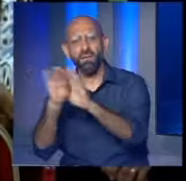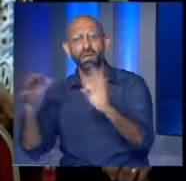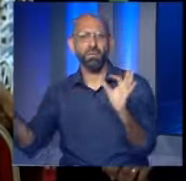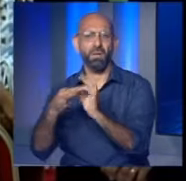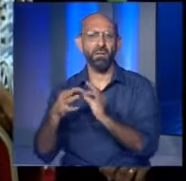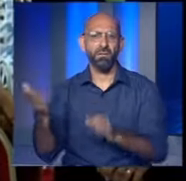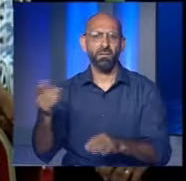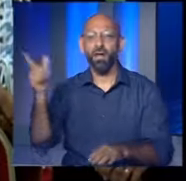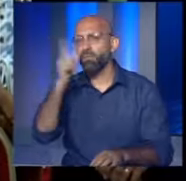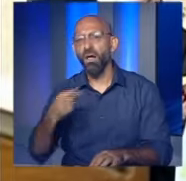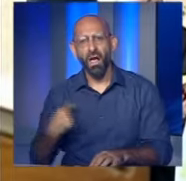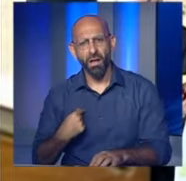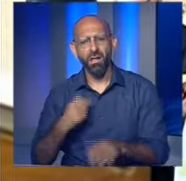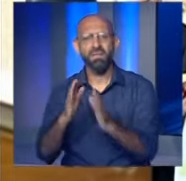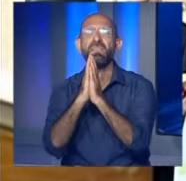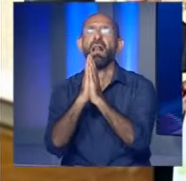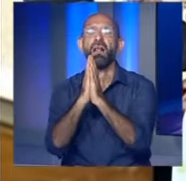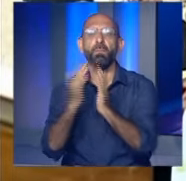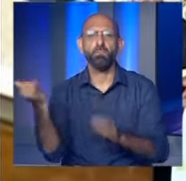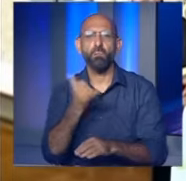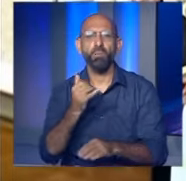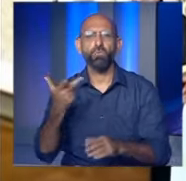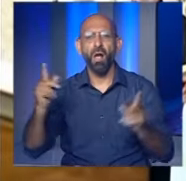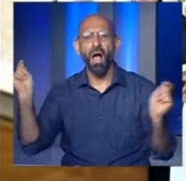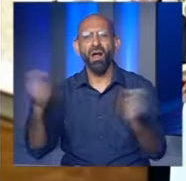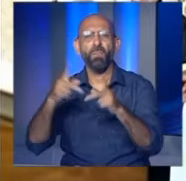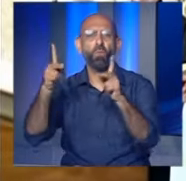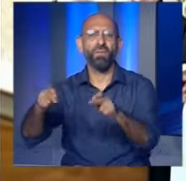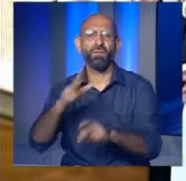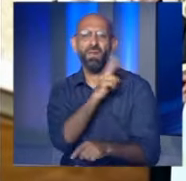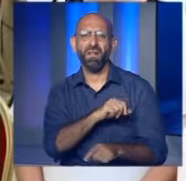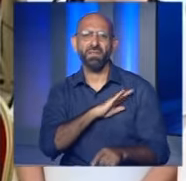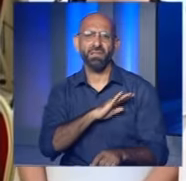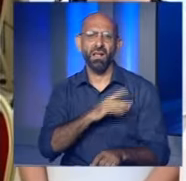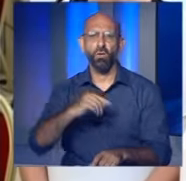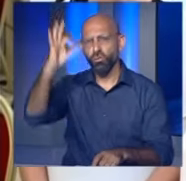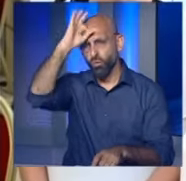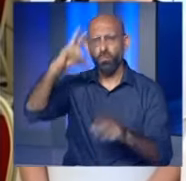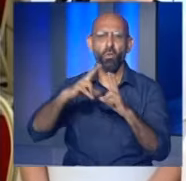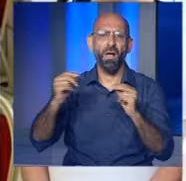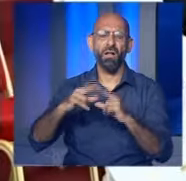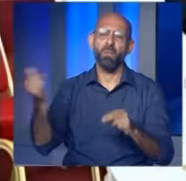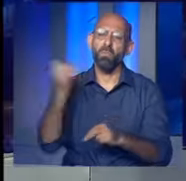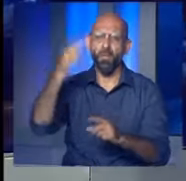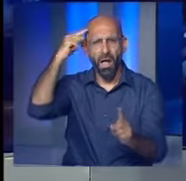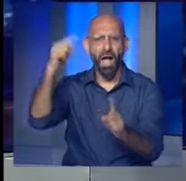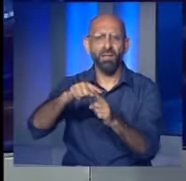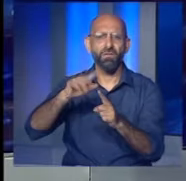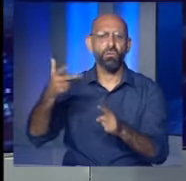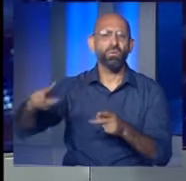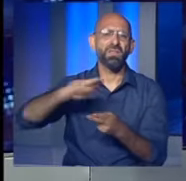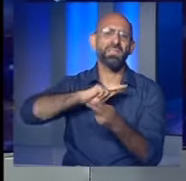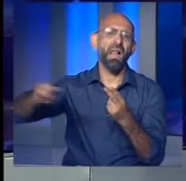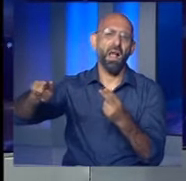وبمؤسسات الدوله الدستوريه اننا نصلي من اجل ايقاف الحرب في غزه وجنوب لبنان واحلال سلام عادل